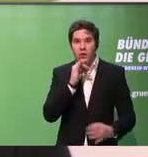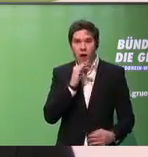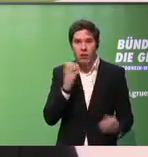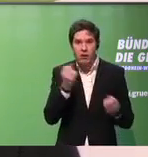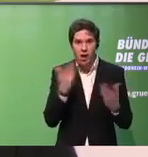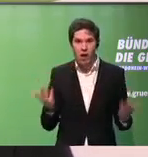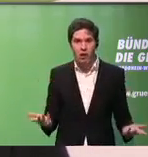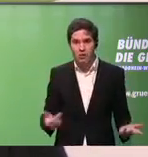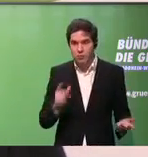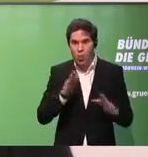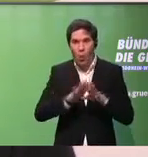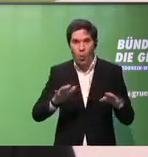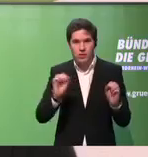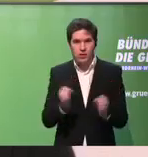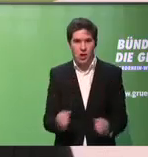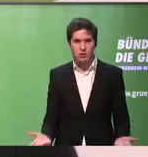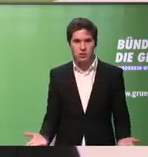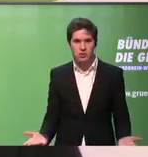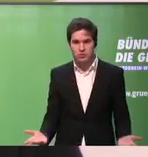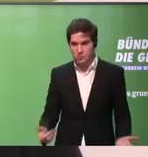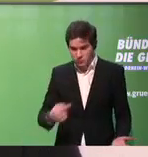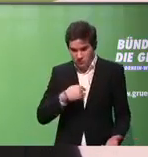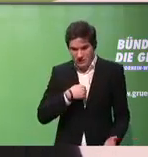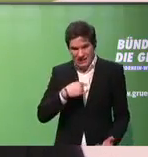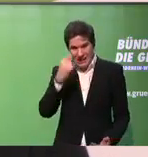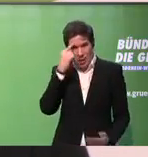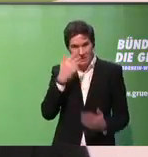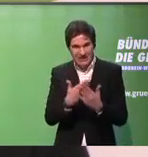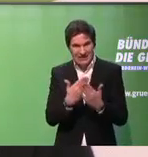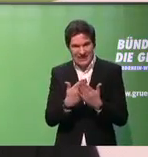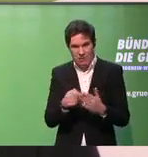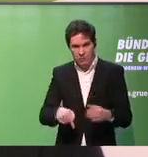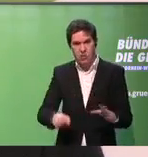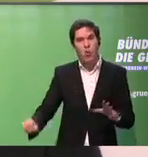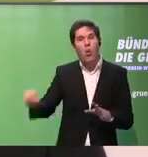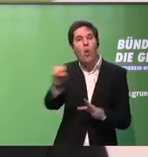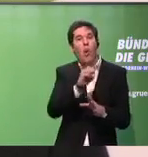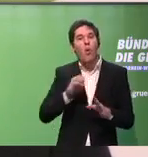einer der Gründe, warum in Europa so,